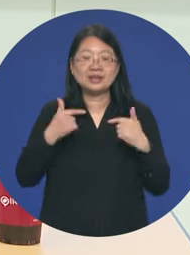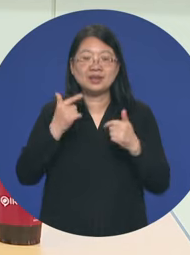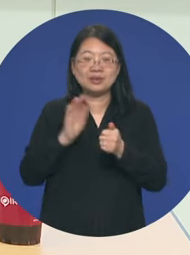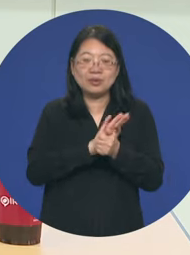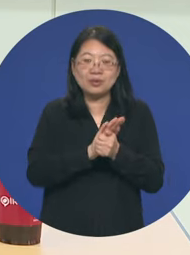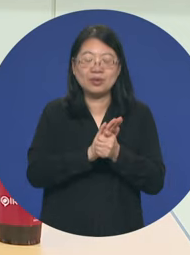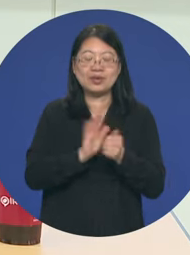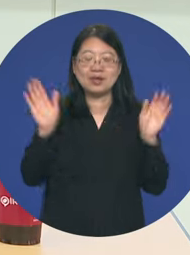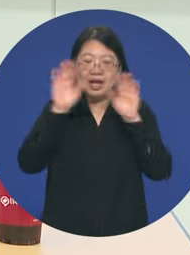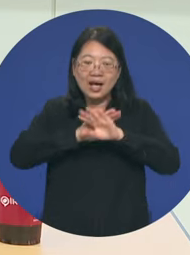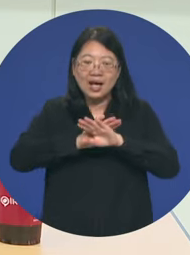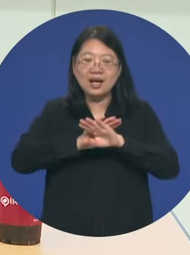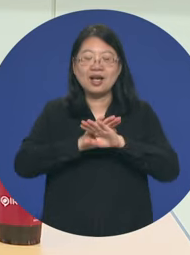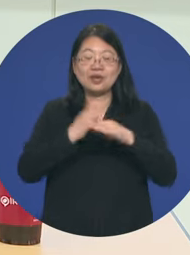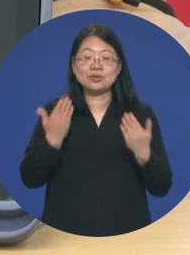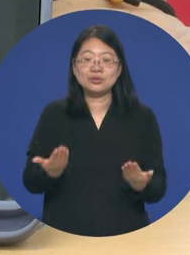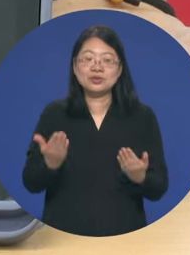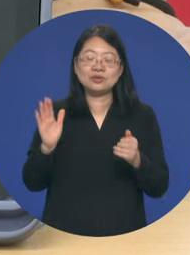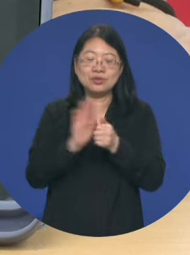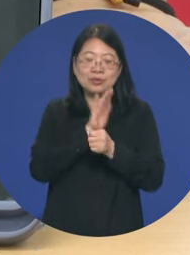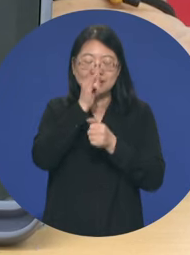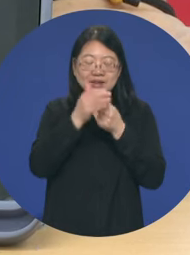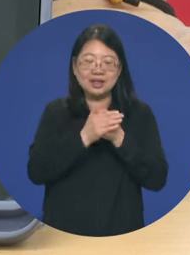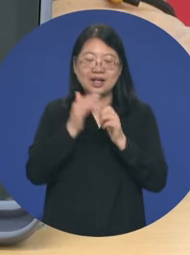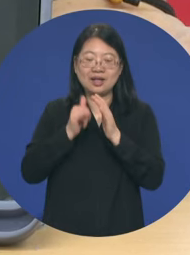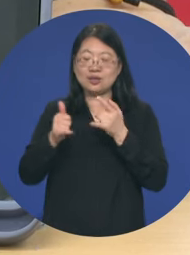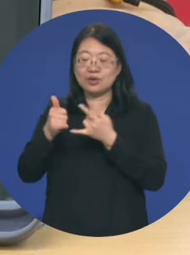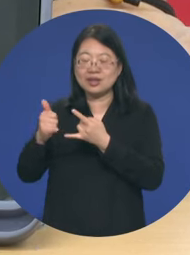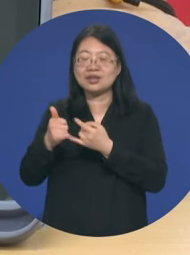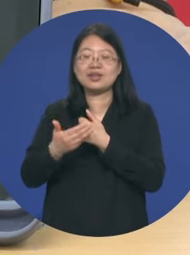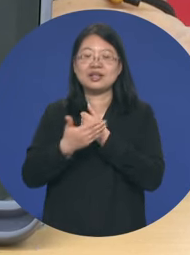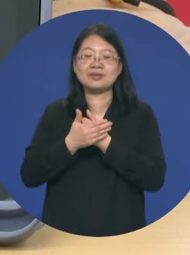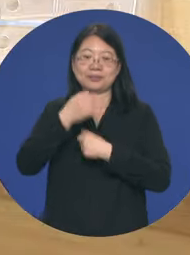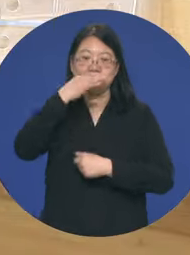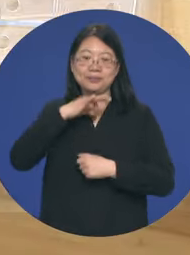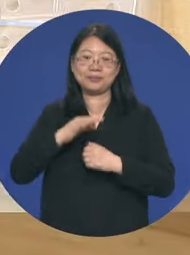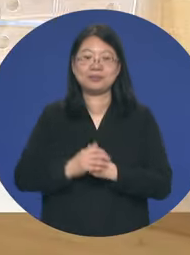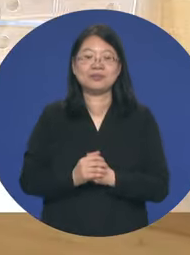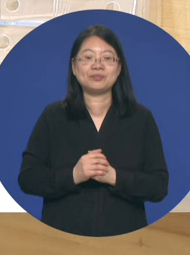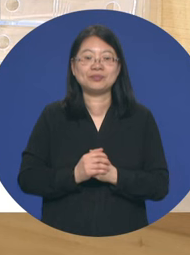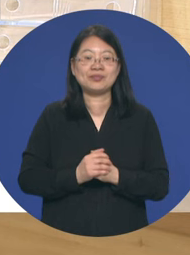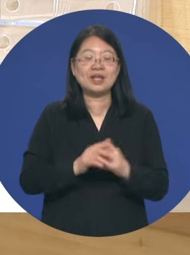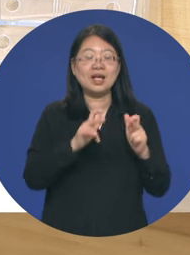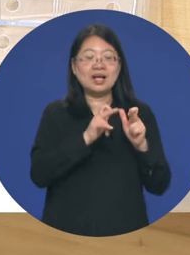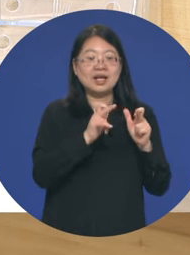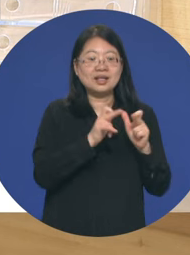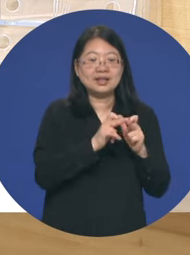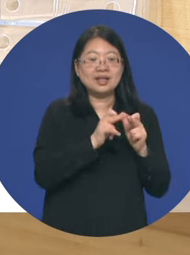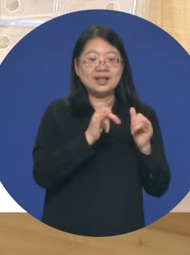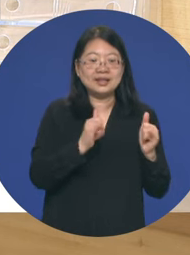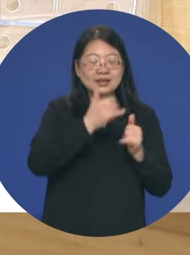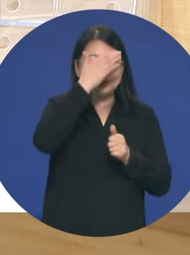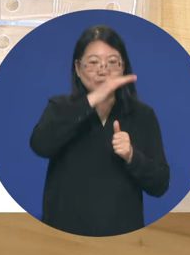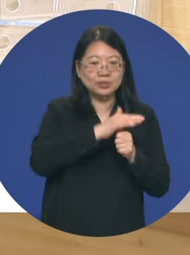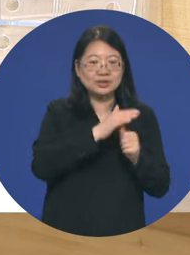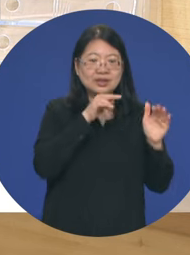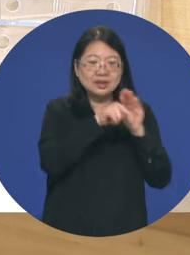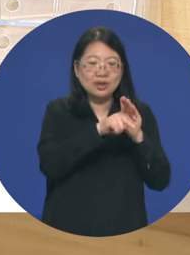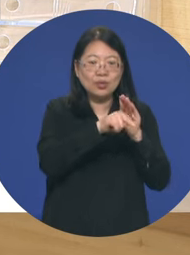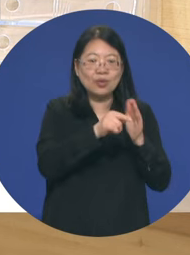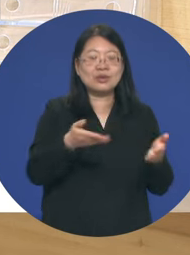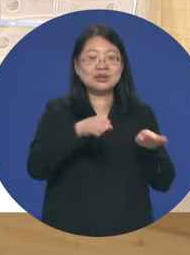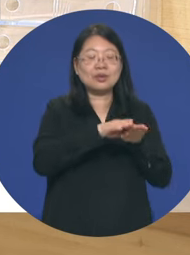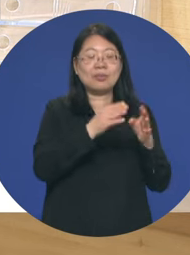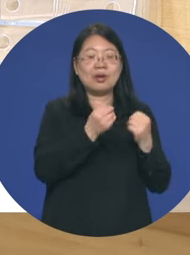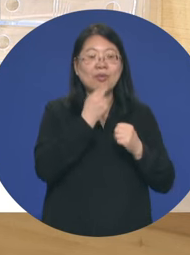야간과 휴일까지 돌봄이 이어지니 가족들에게는 큰 도움이 됩니다. 사실 장애 청소년들은 이용할 때가 많지 않습니다.